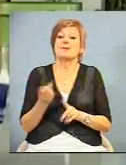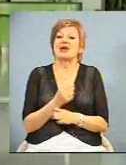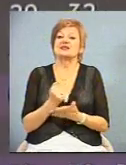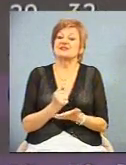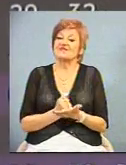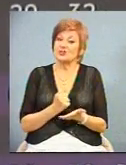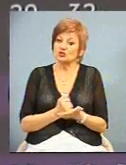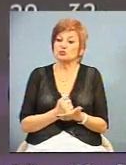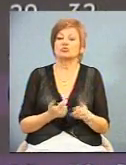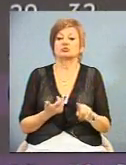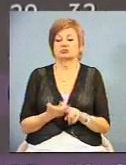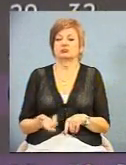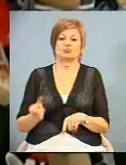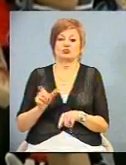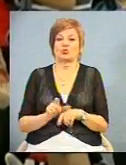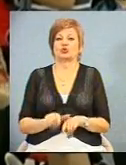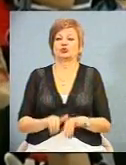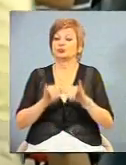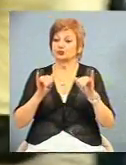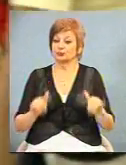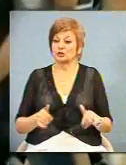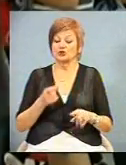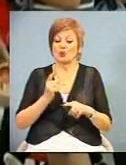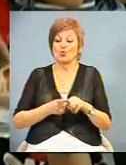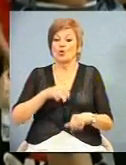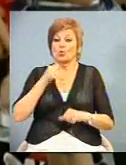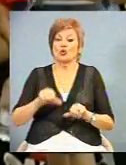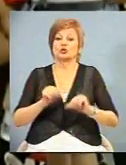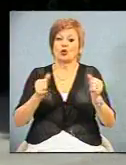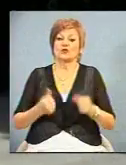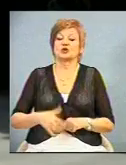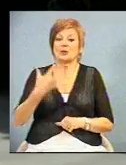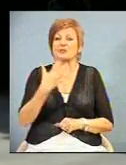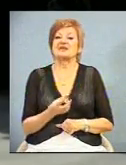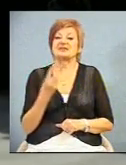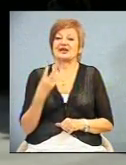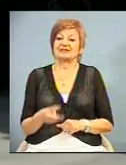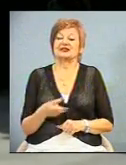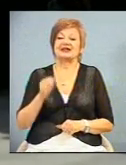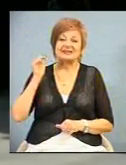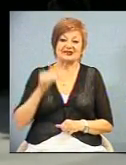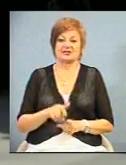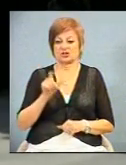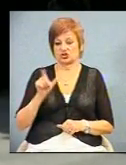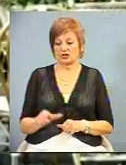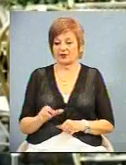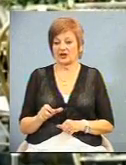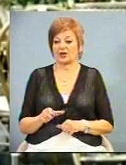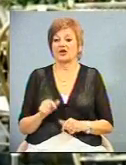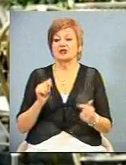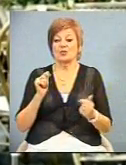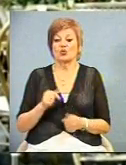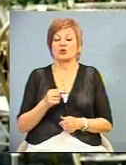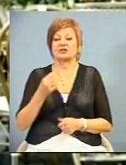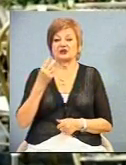вдвічі збільшив попит на біометрію. Протягом півріччя документи оформили 53 тисячі осіб, на противагу 39